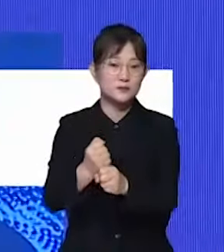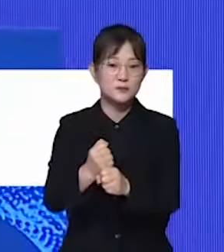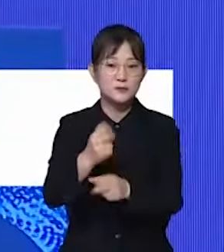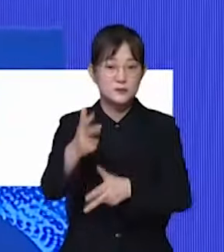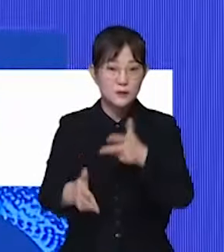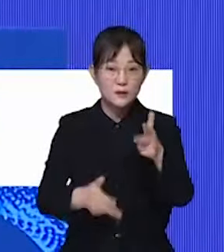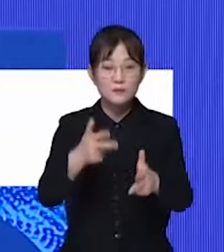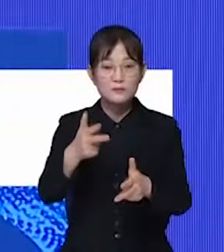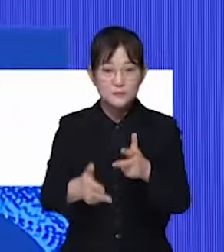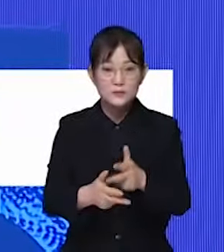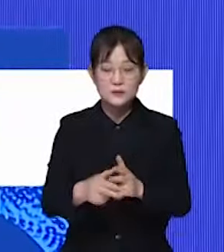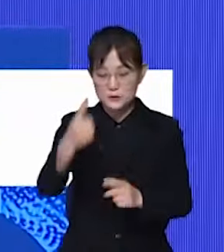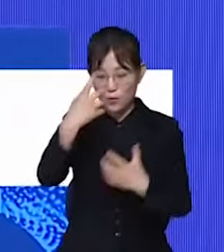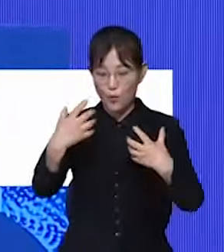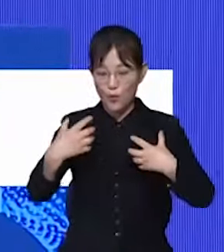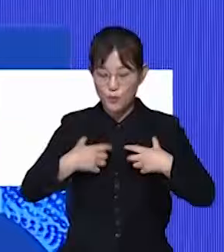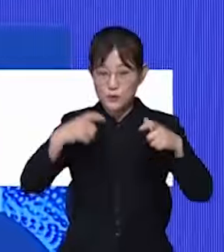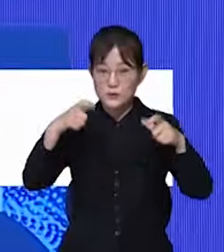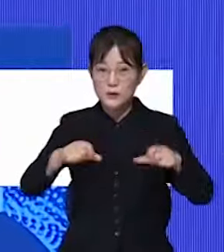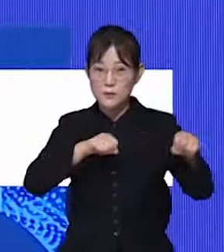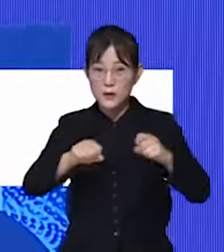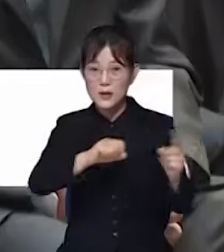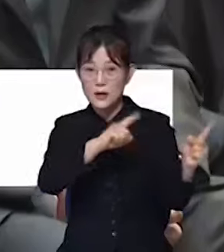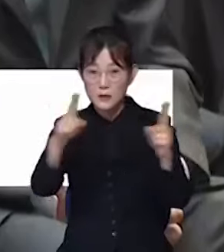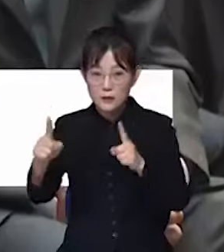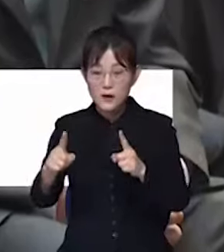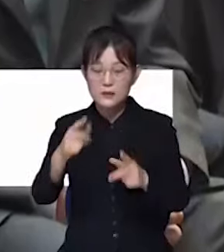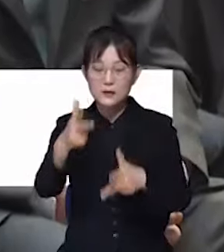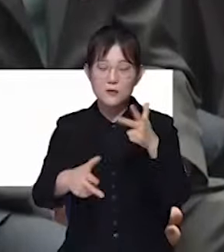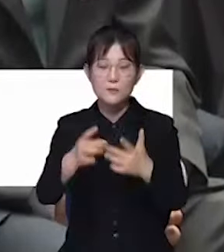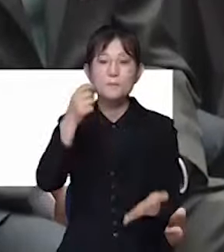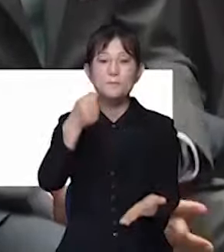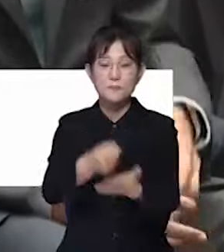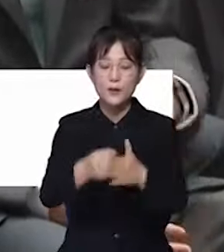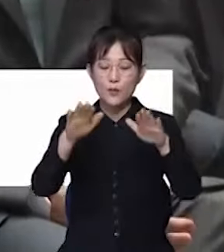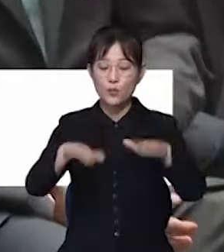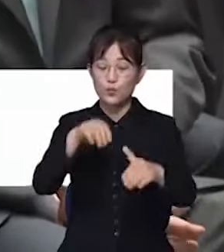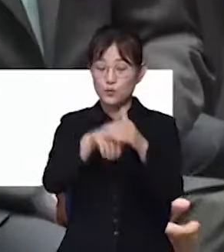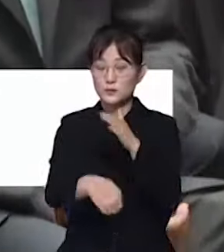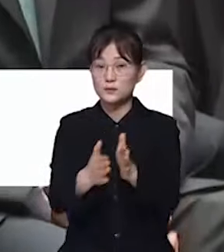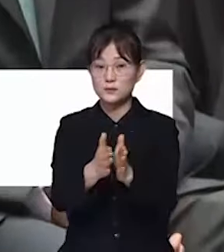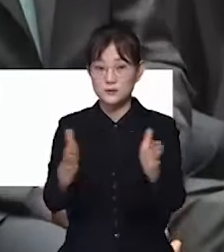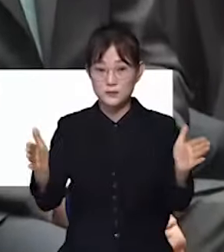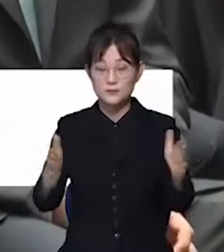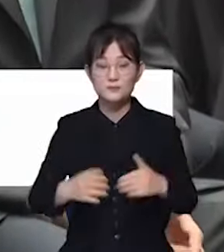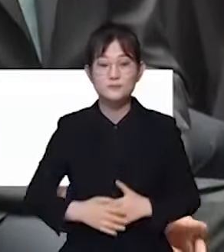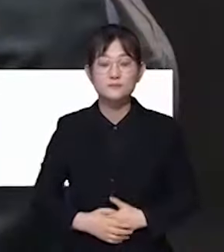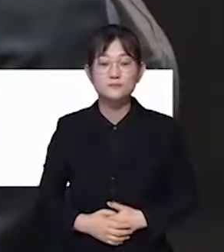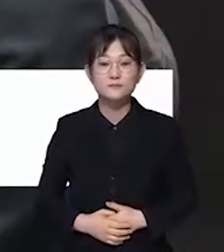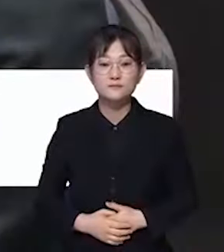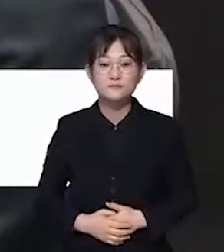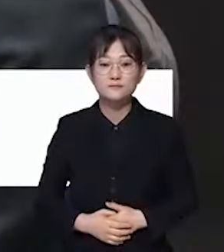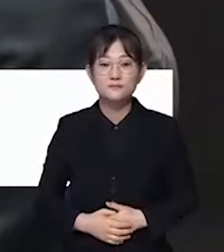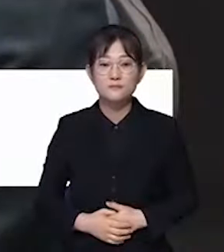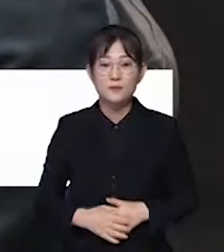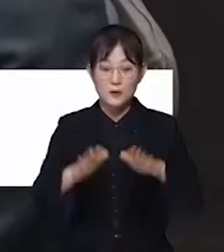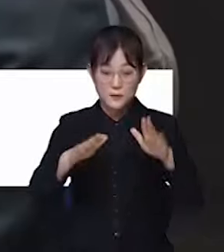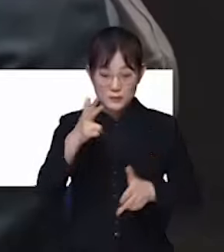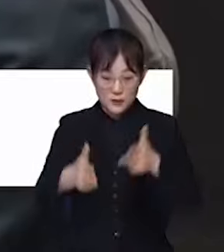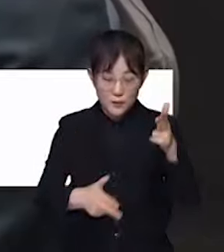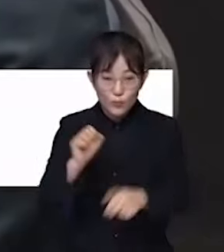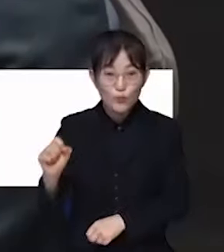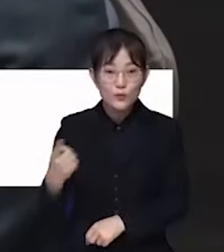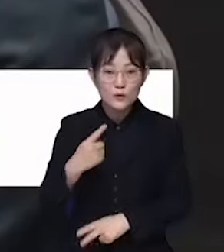구축하는 사업이 정부 지역활성화 투자펀드에 선정돼 오늘 착공식을 가졌다고 밝혔습니다. 전라남도는 이번